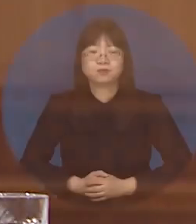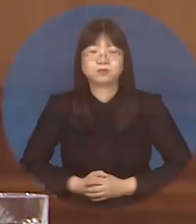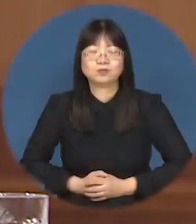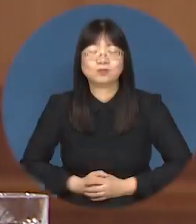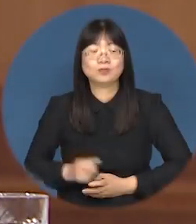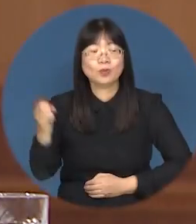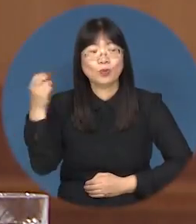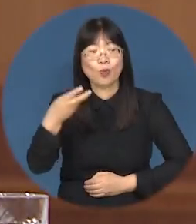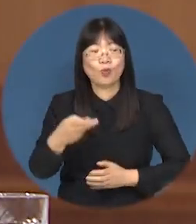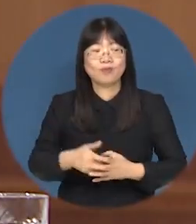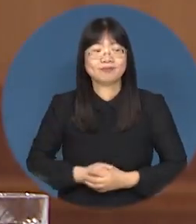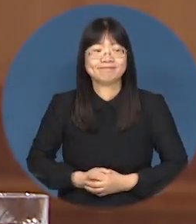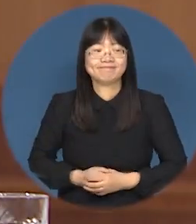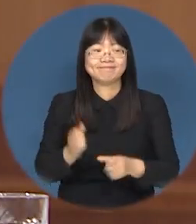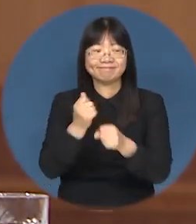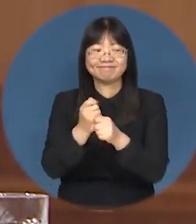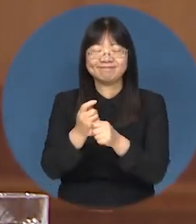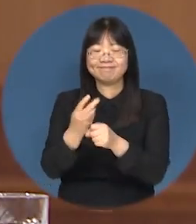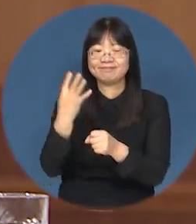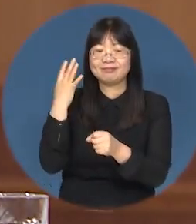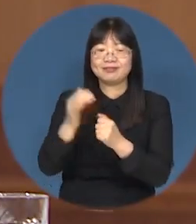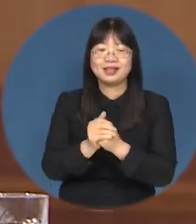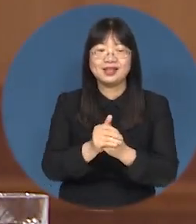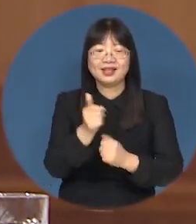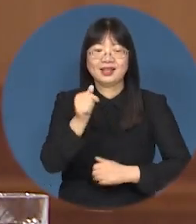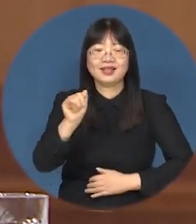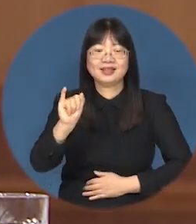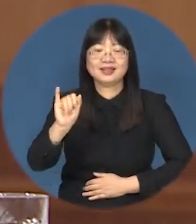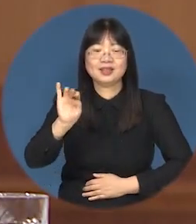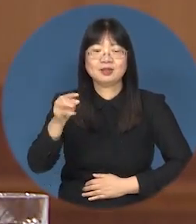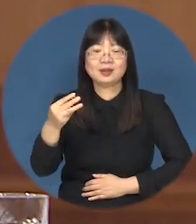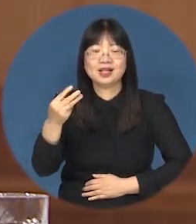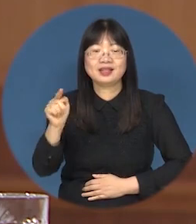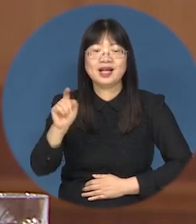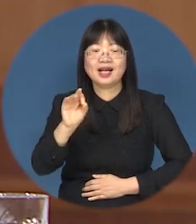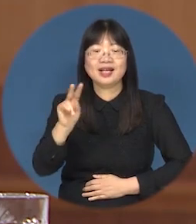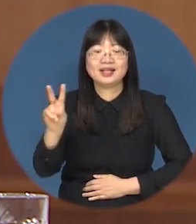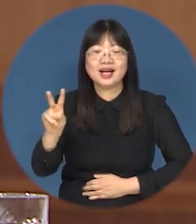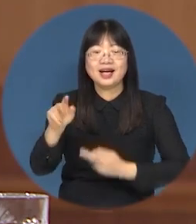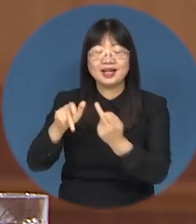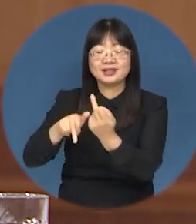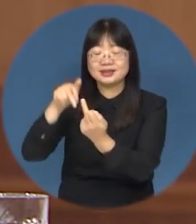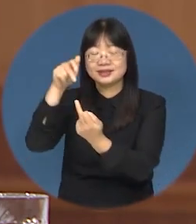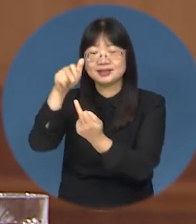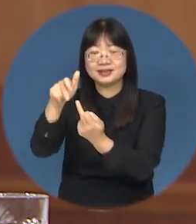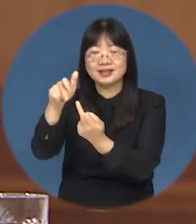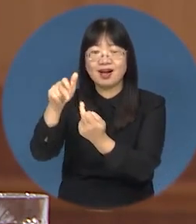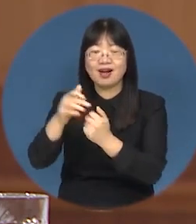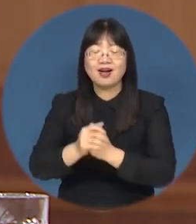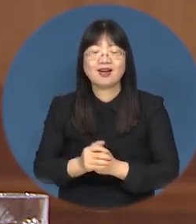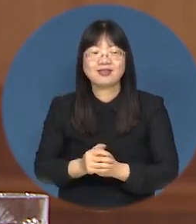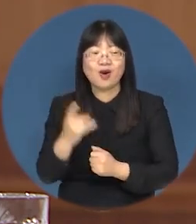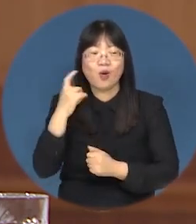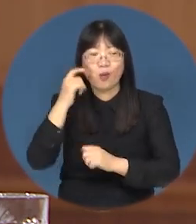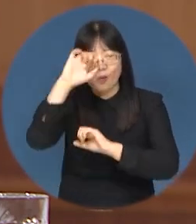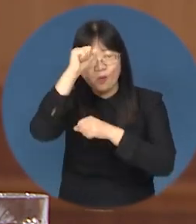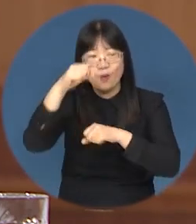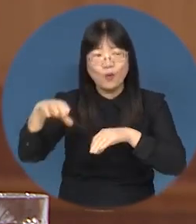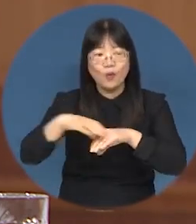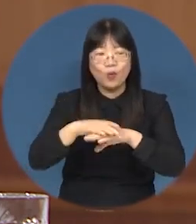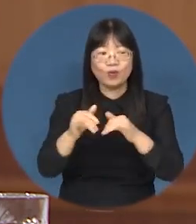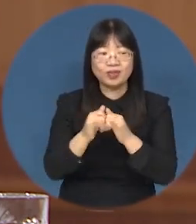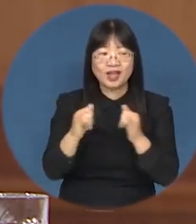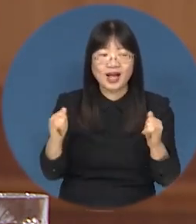자, 그리고 몇 년 전에 히말라야 칸진리봉 등반 예. 의족하신 분들 예. 이게